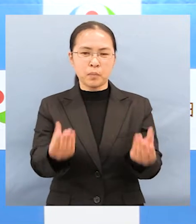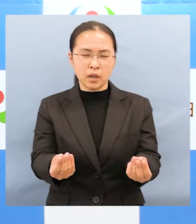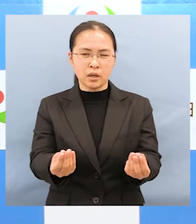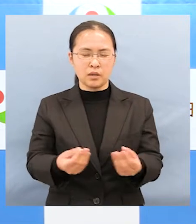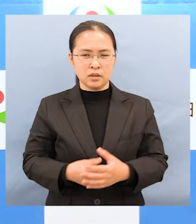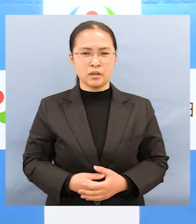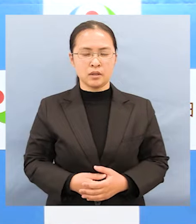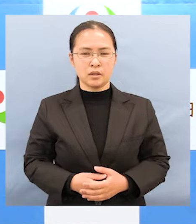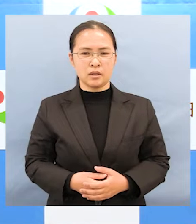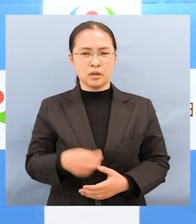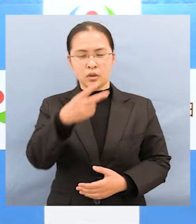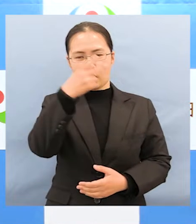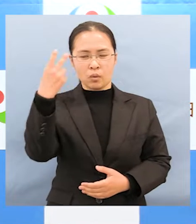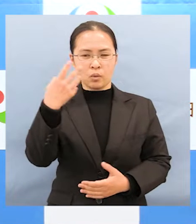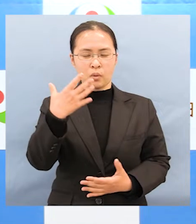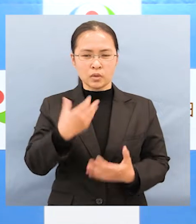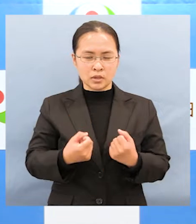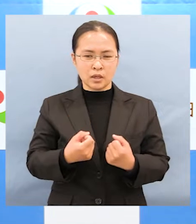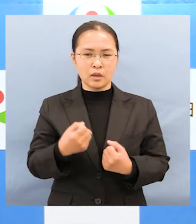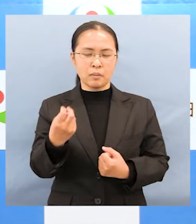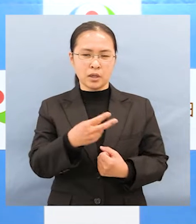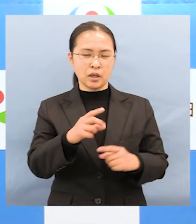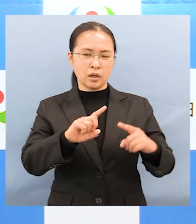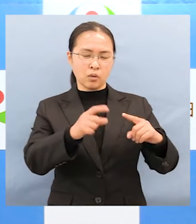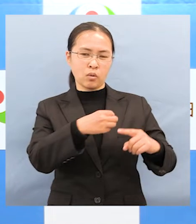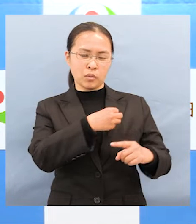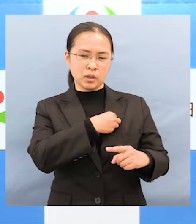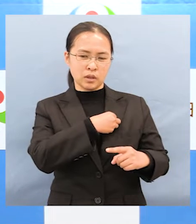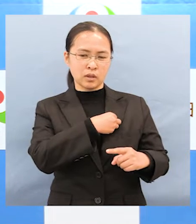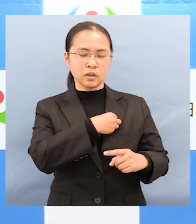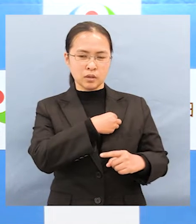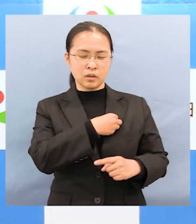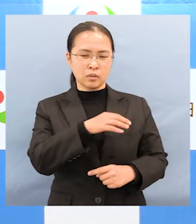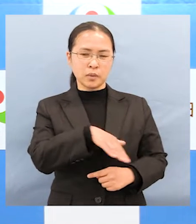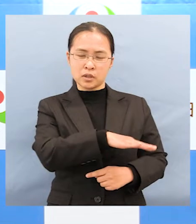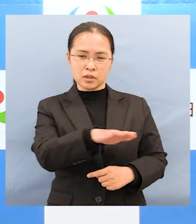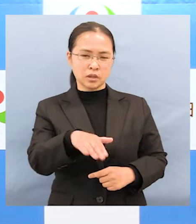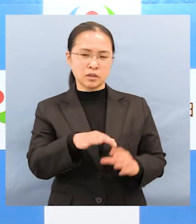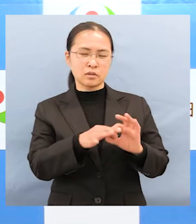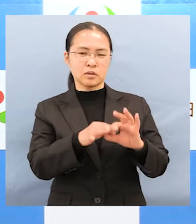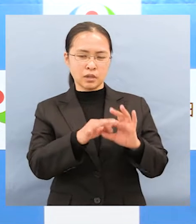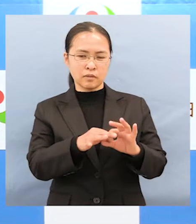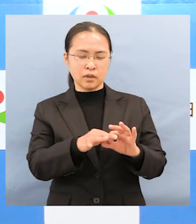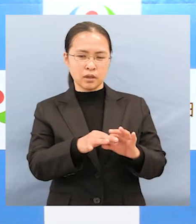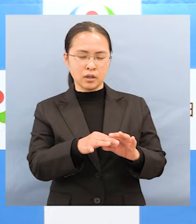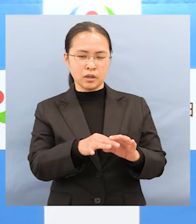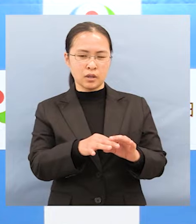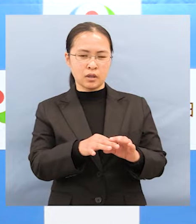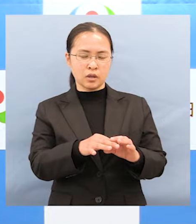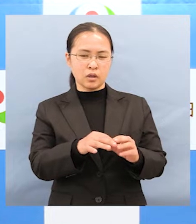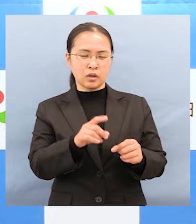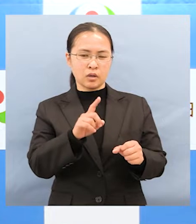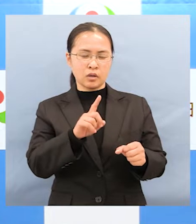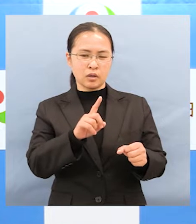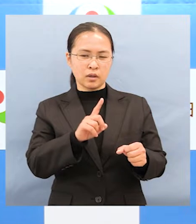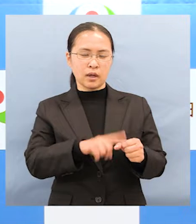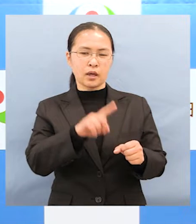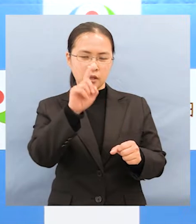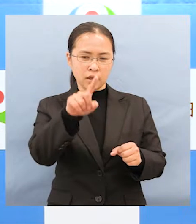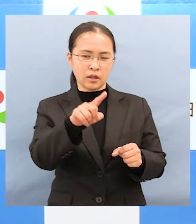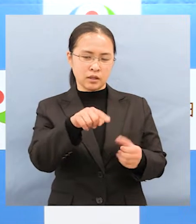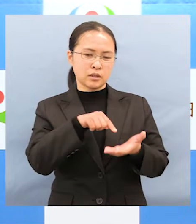ありますし、高校生世代だとか公務員の方だとかの一部の方については年明けから申請をいただいて